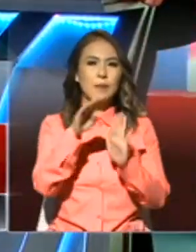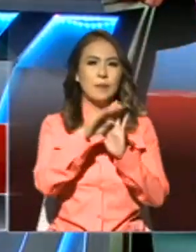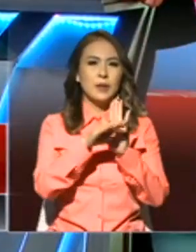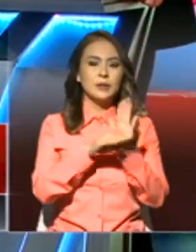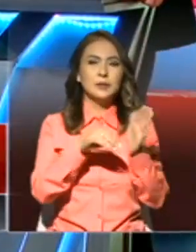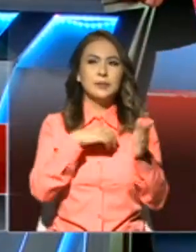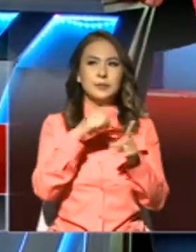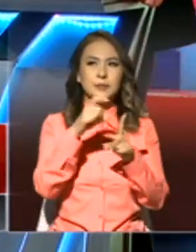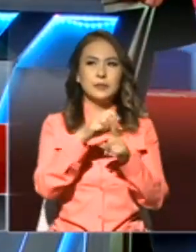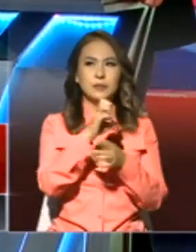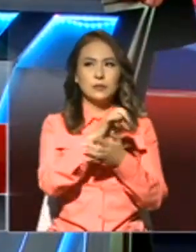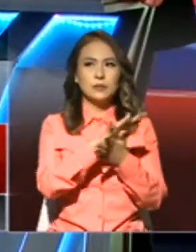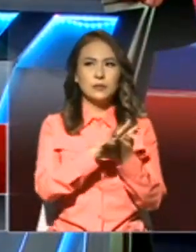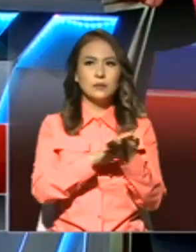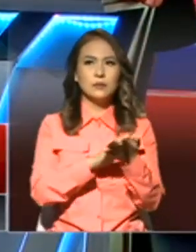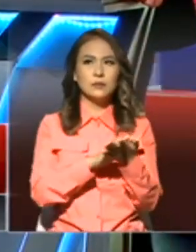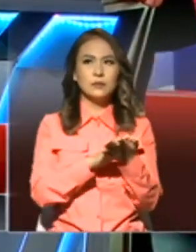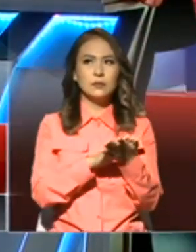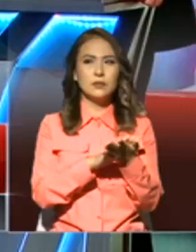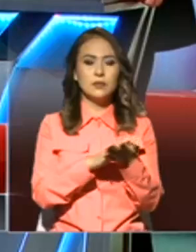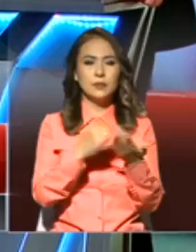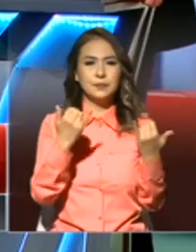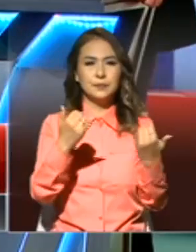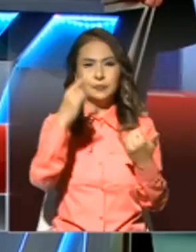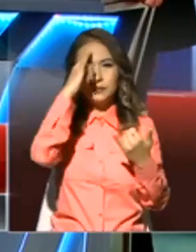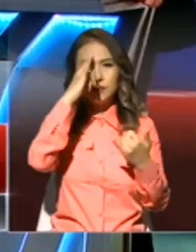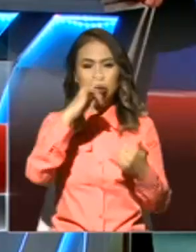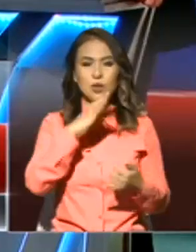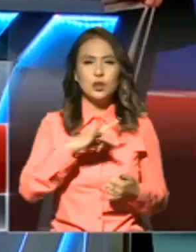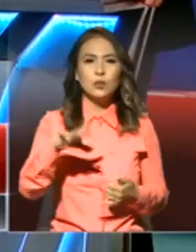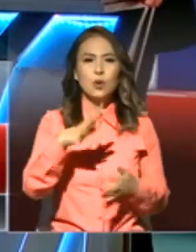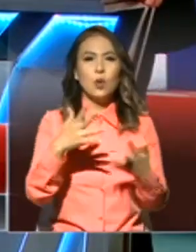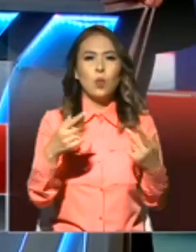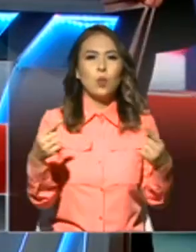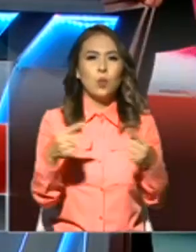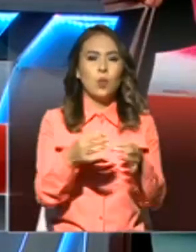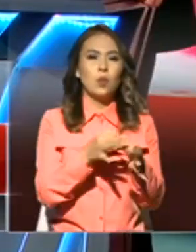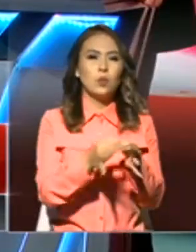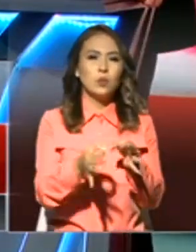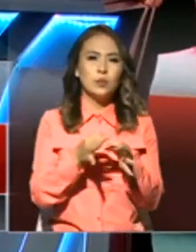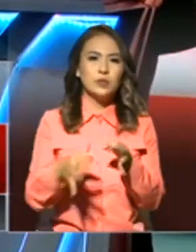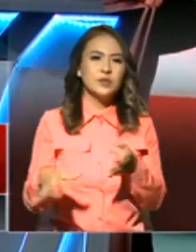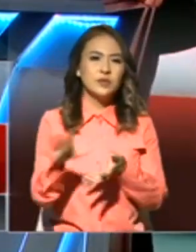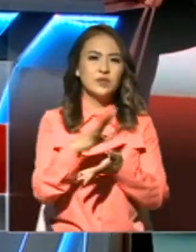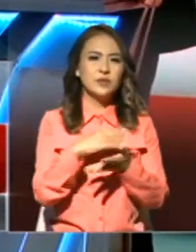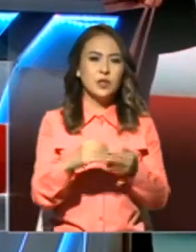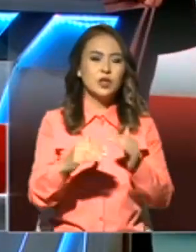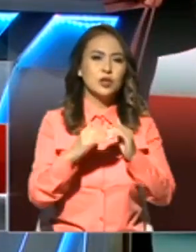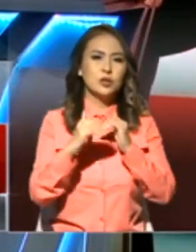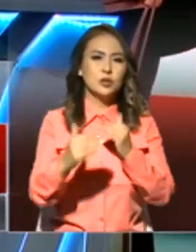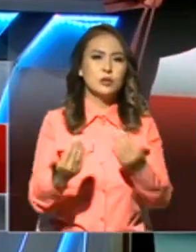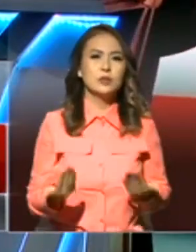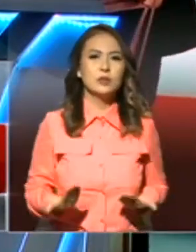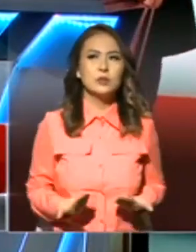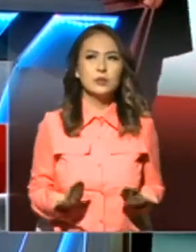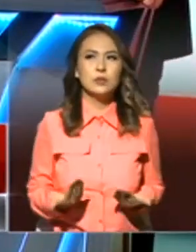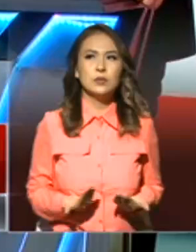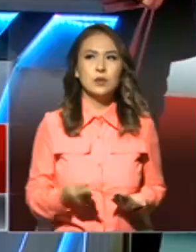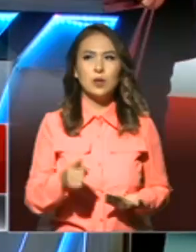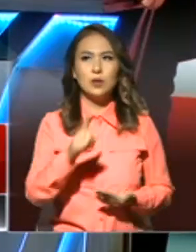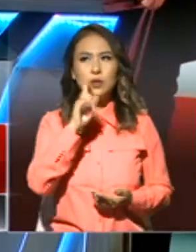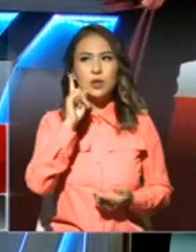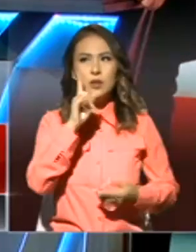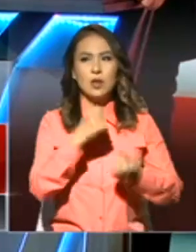жалғастырып жүрейін. Қазір осы Қазақстан Республикасы қанша облыс бар, сол облыстың барлығы жергілікті бюджеттен жастарды